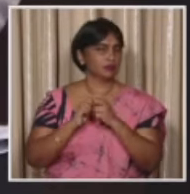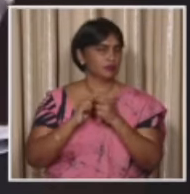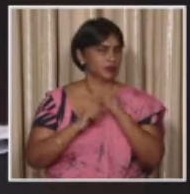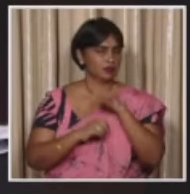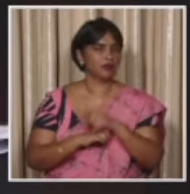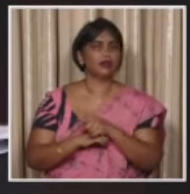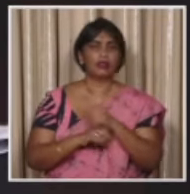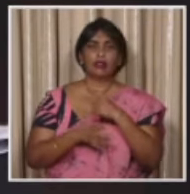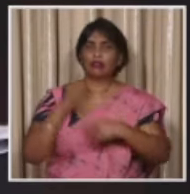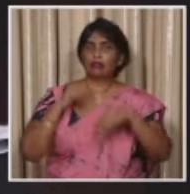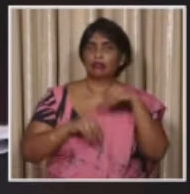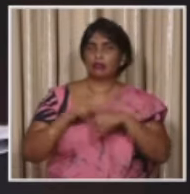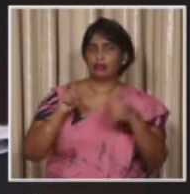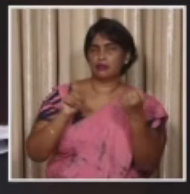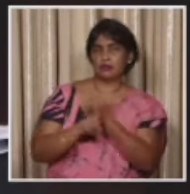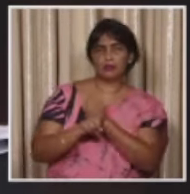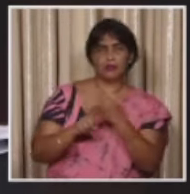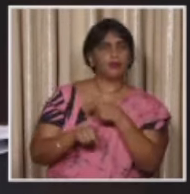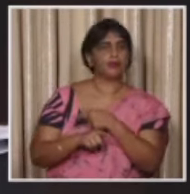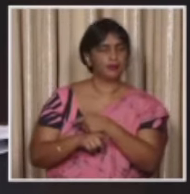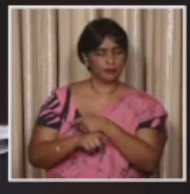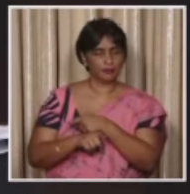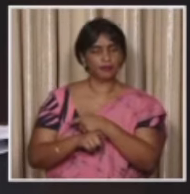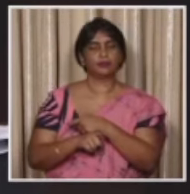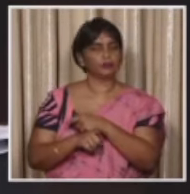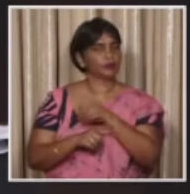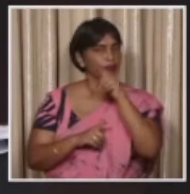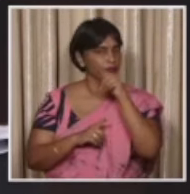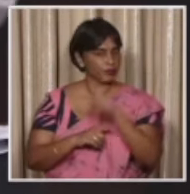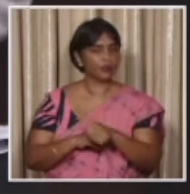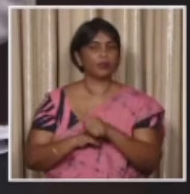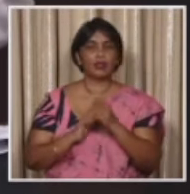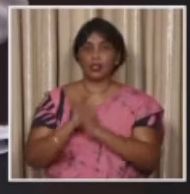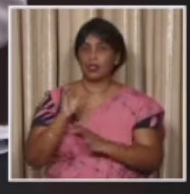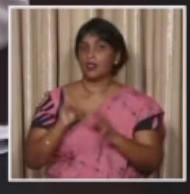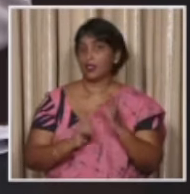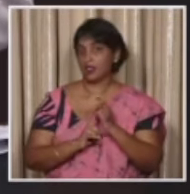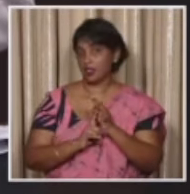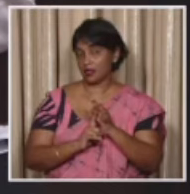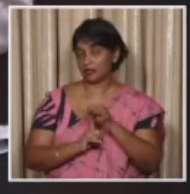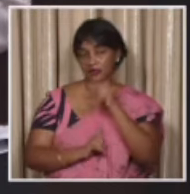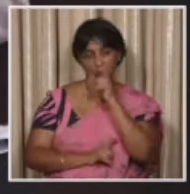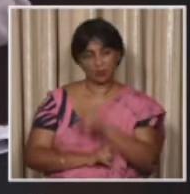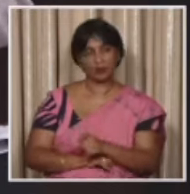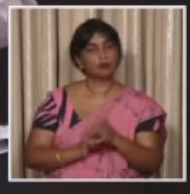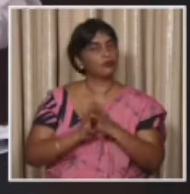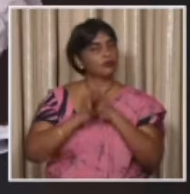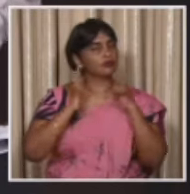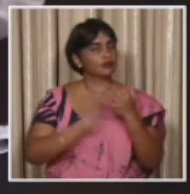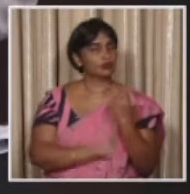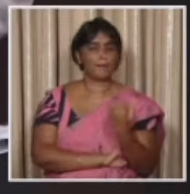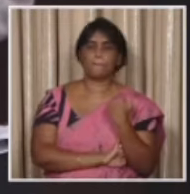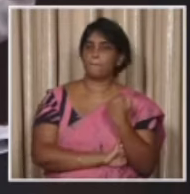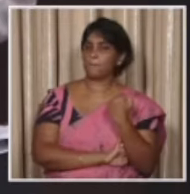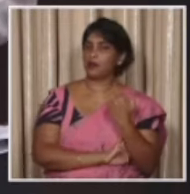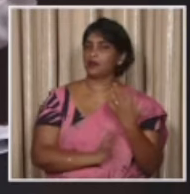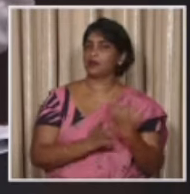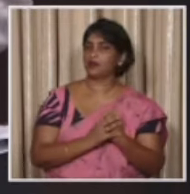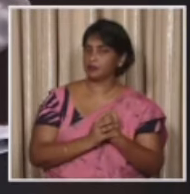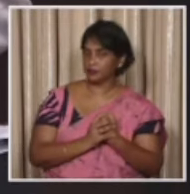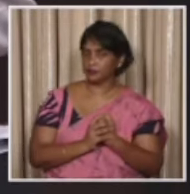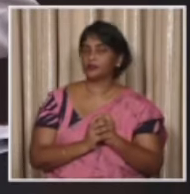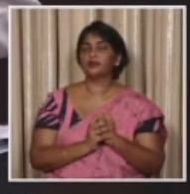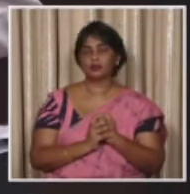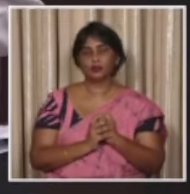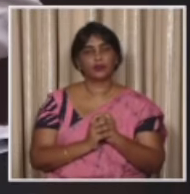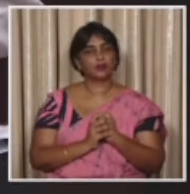ඒක දේශපාලනීකරණයට ලක් වෙනවා. ඇත්ත වශයෙන්ම ඇමතිවරයාට විශාල බලතල රැසක්